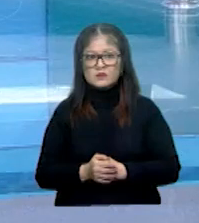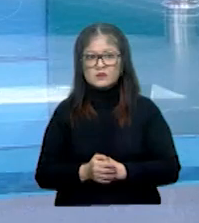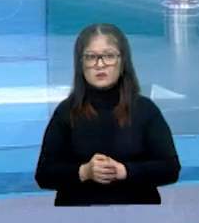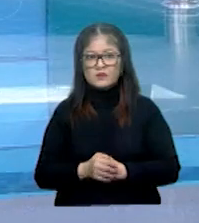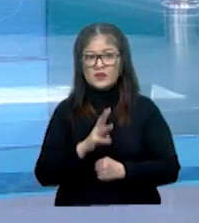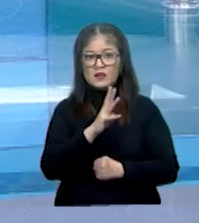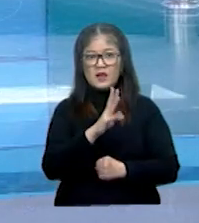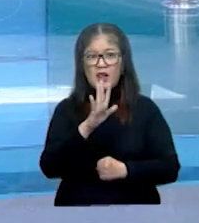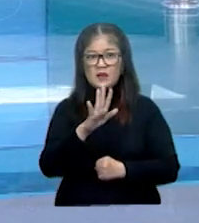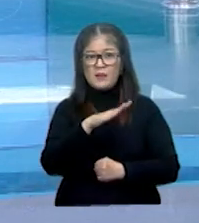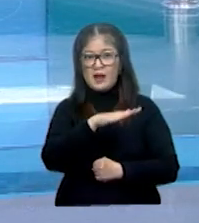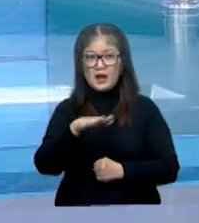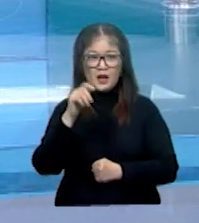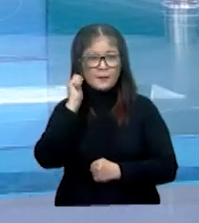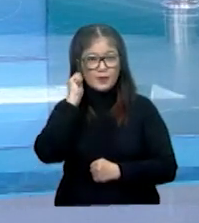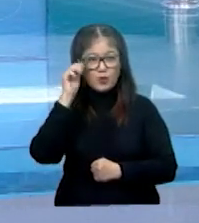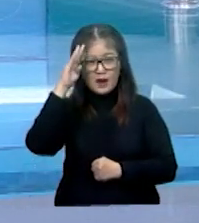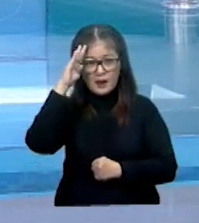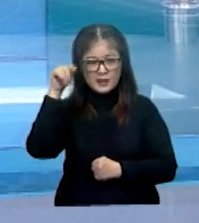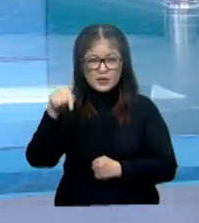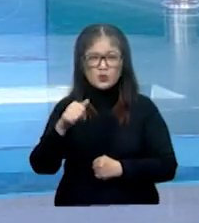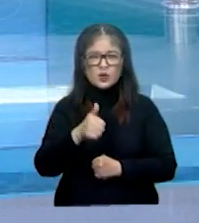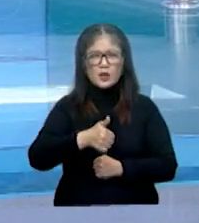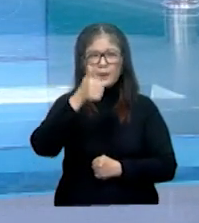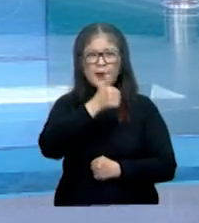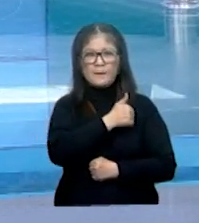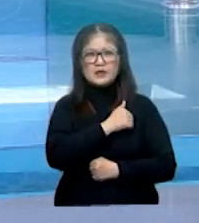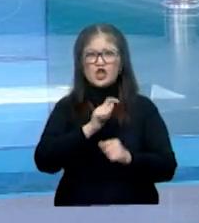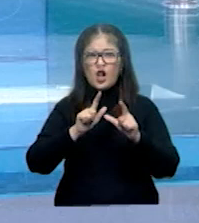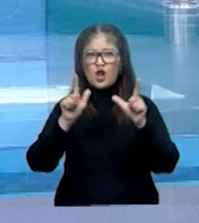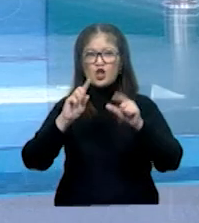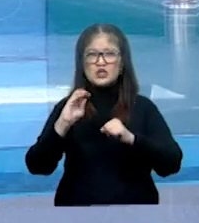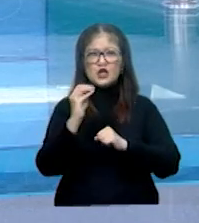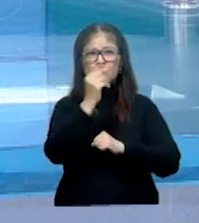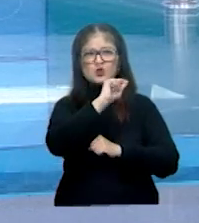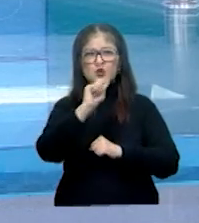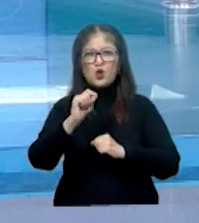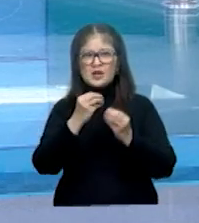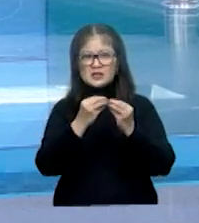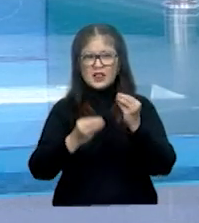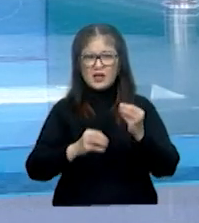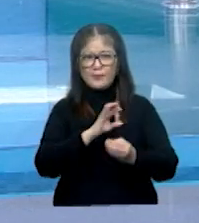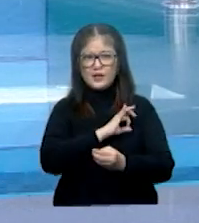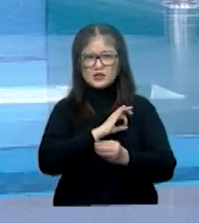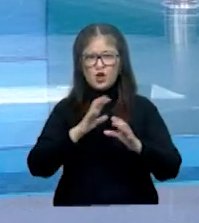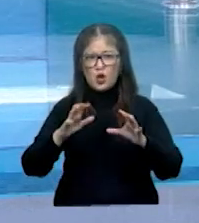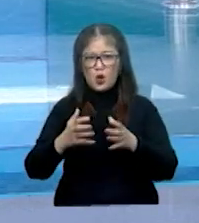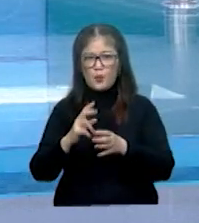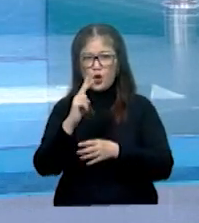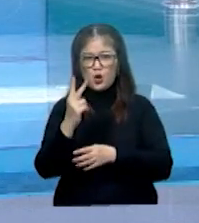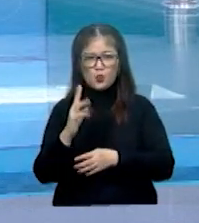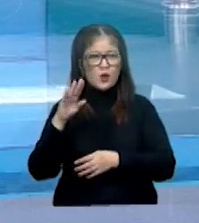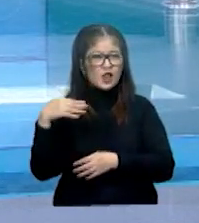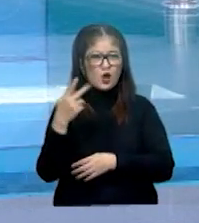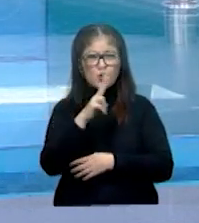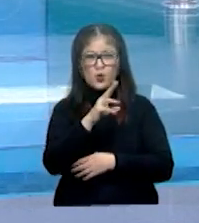Pemirsa, 35 putra-putri terbaik bangsa dinyatakan lolos mengikuti Sekolah Staf Presiden Gelombang 2 tahun